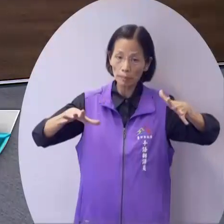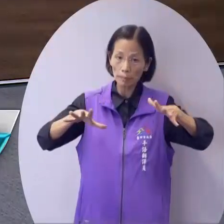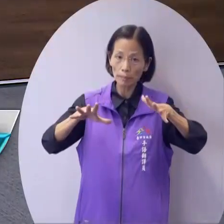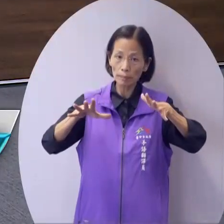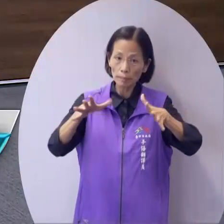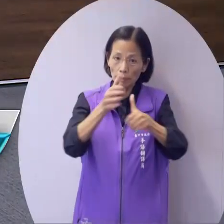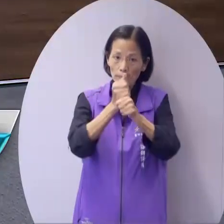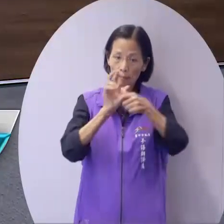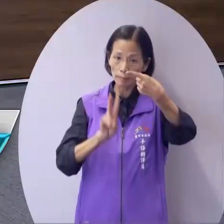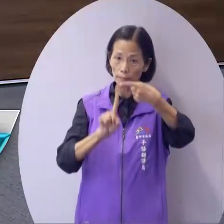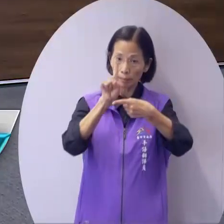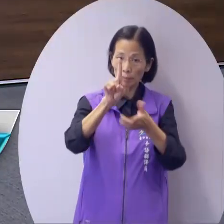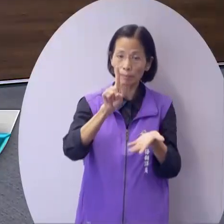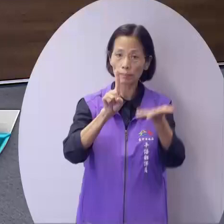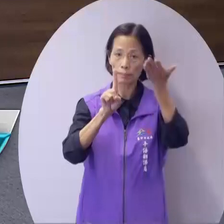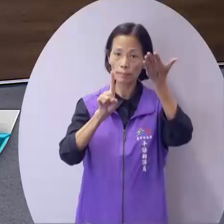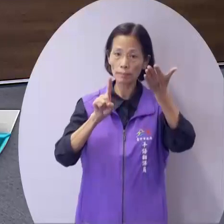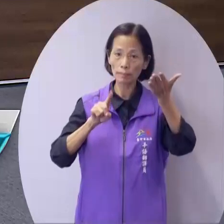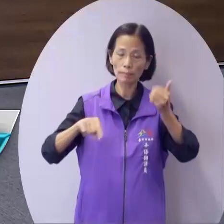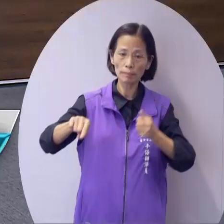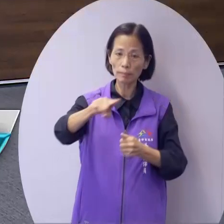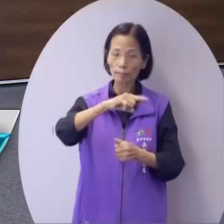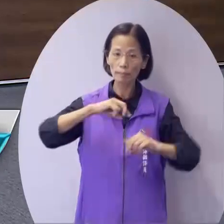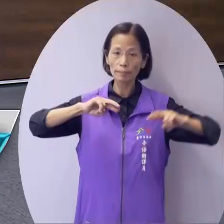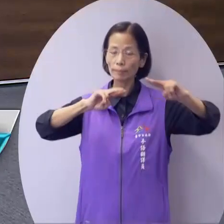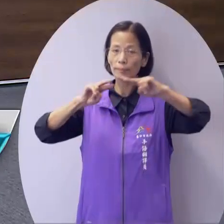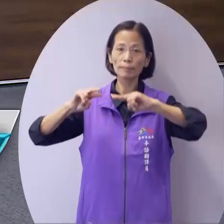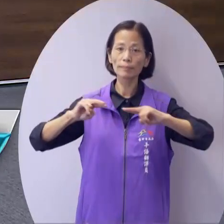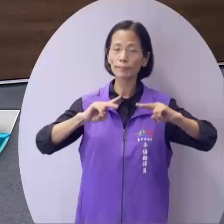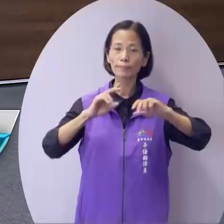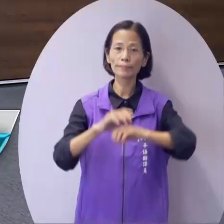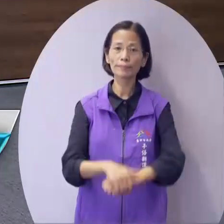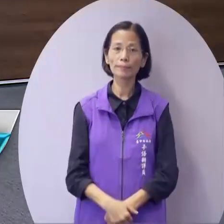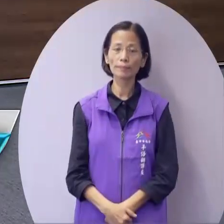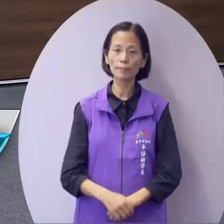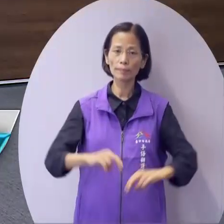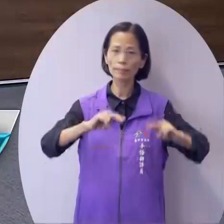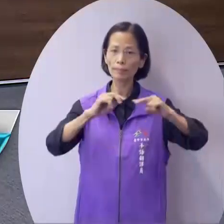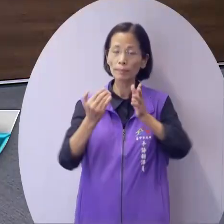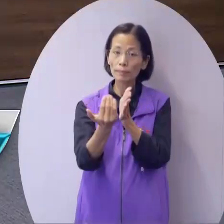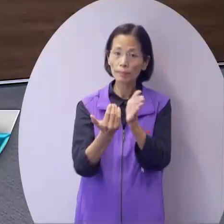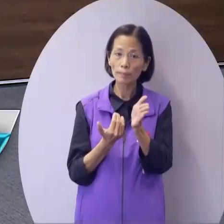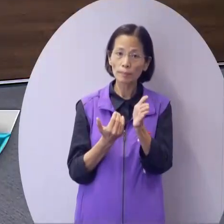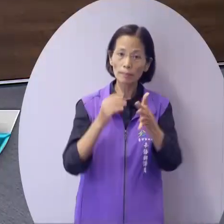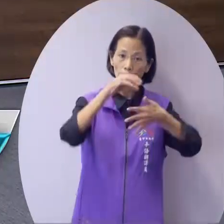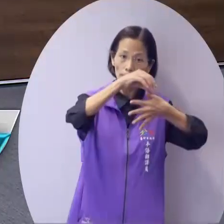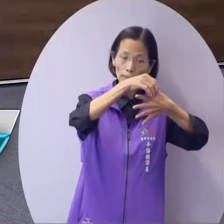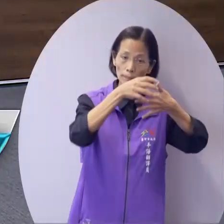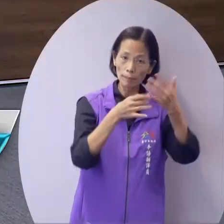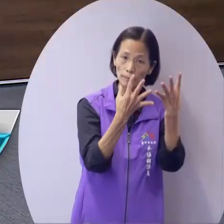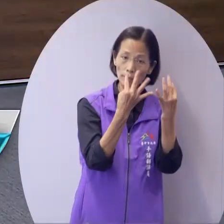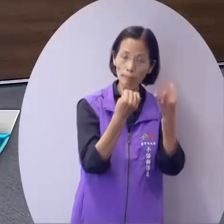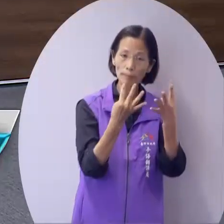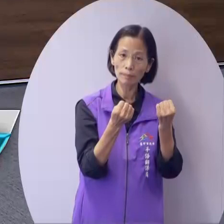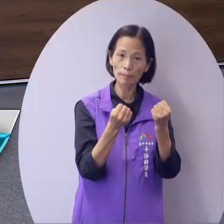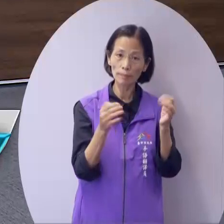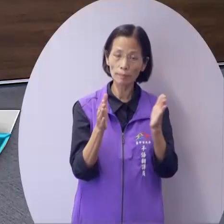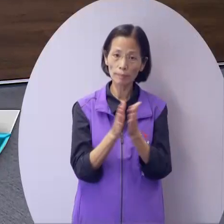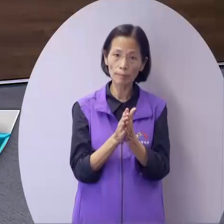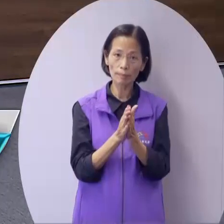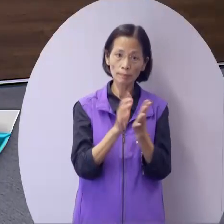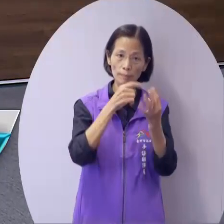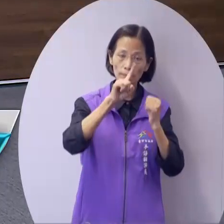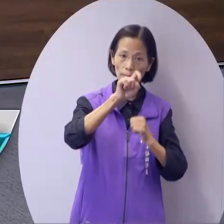1/2，所以为全案修订。那修正前的条文数字总共